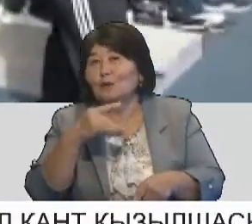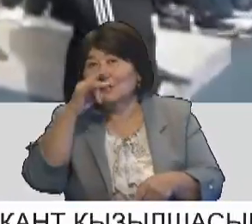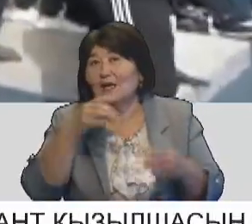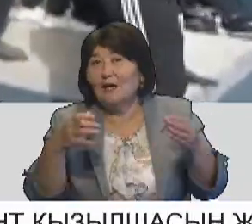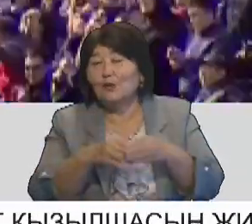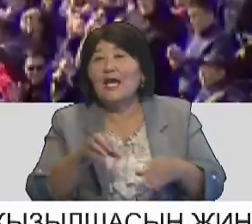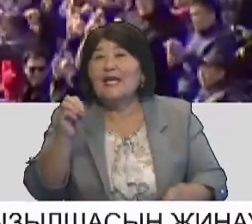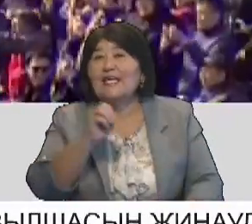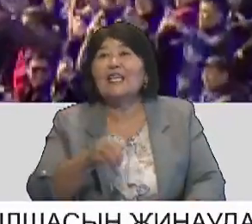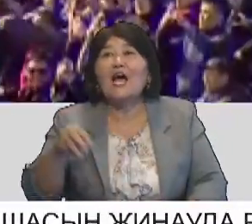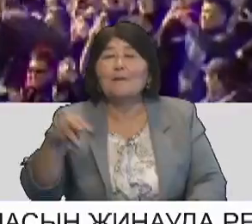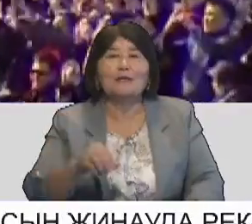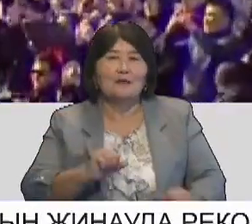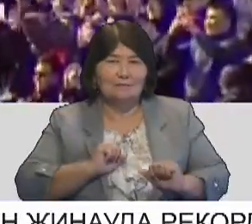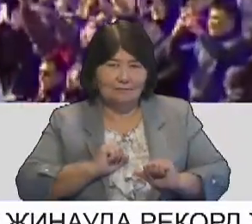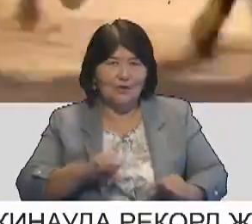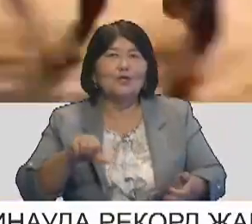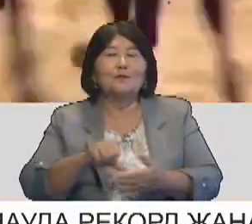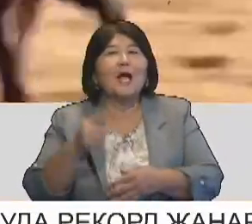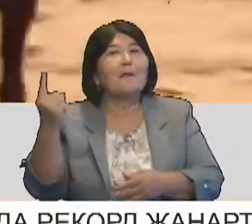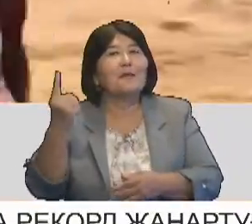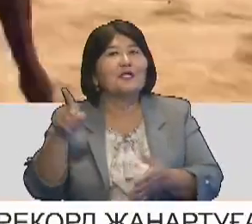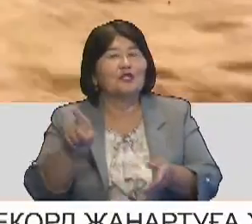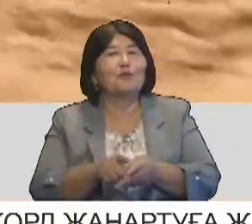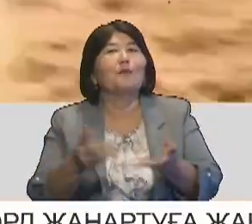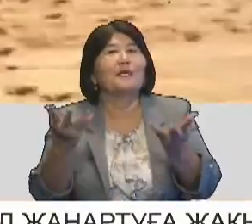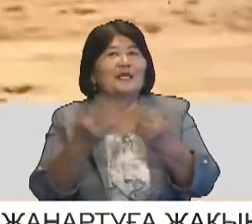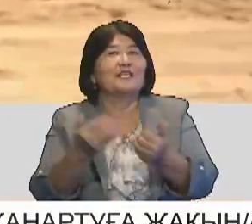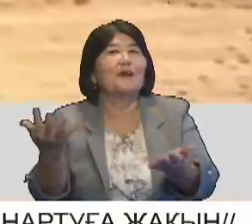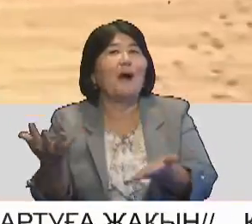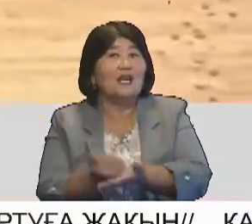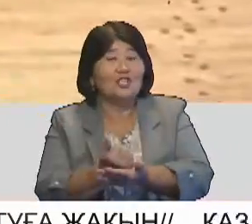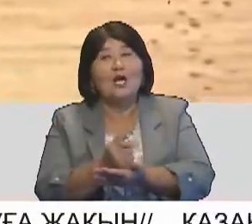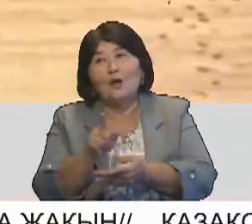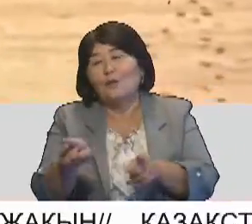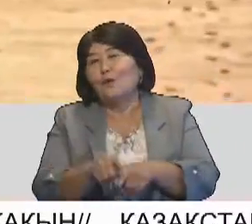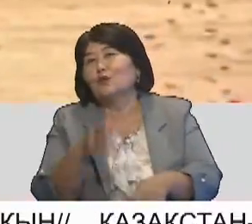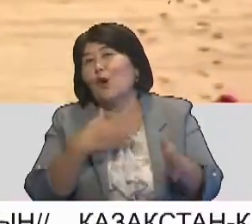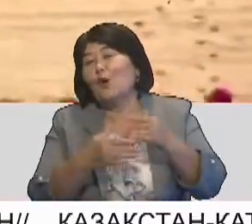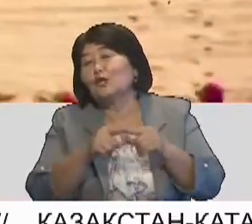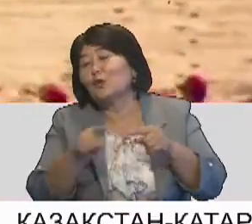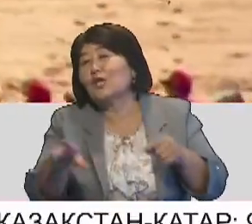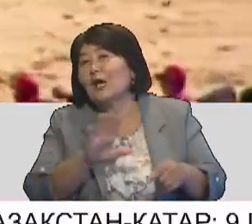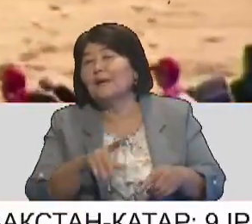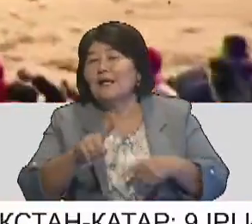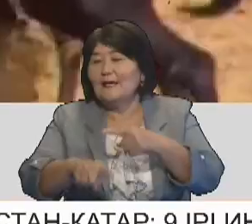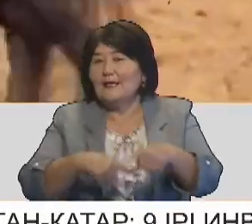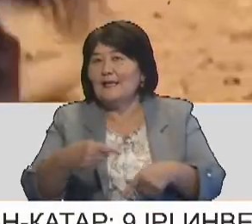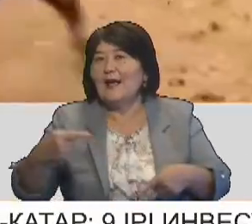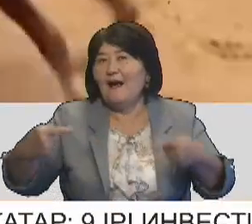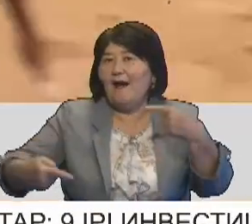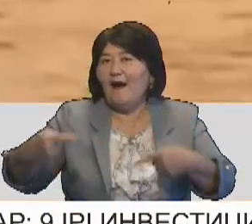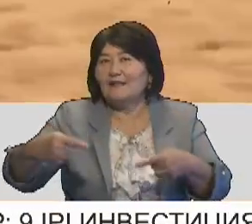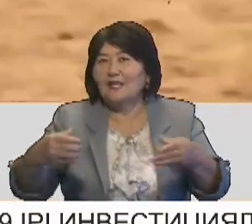ойыншысы Ернат Мәлімбай ептілік танытып, бірінші болып есеп ашты. Әйтсе де, бұл қуаныш ұзаққа бармады. Іле-шала қарсылас